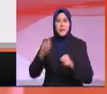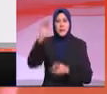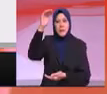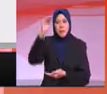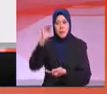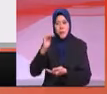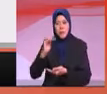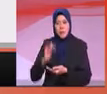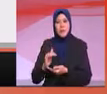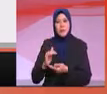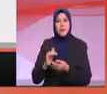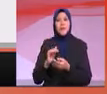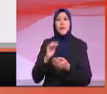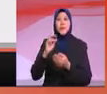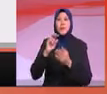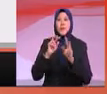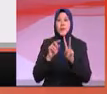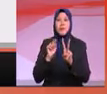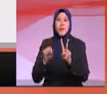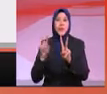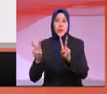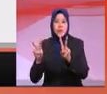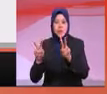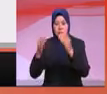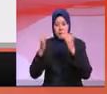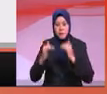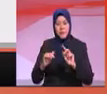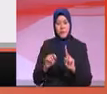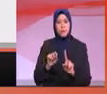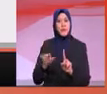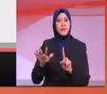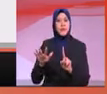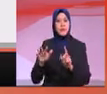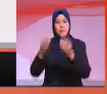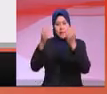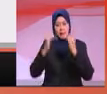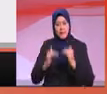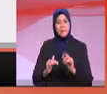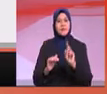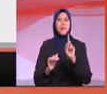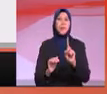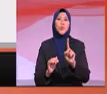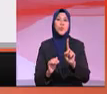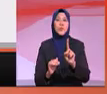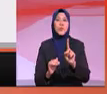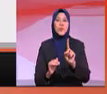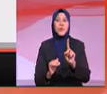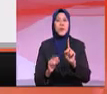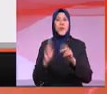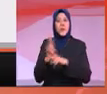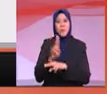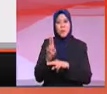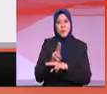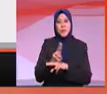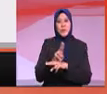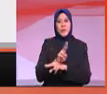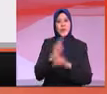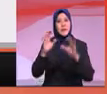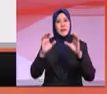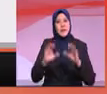kurangkan R0 daripada 2.2 kepada 1.5 dan 1.5 kepada 1, iaitu menggunakan